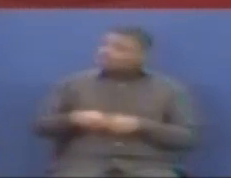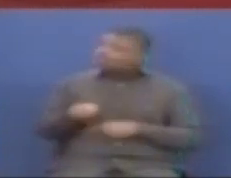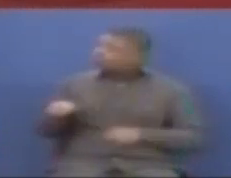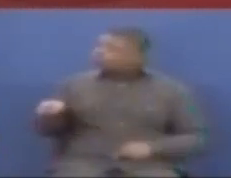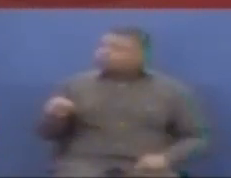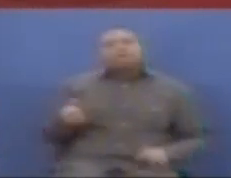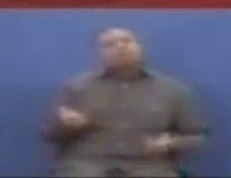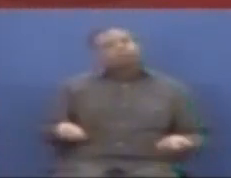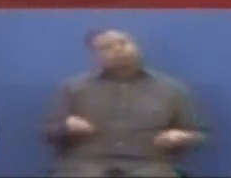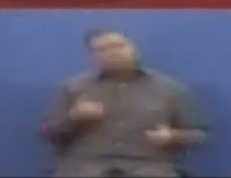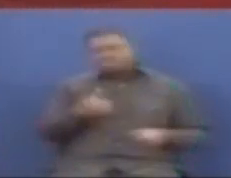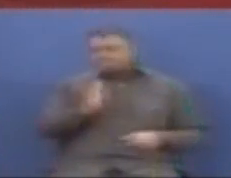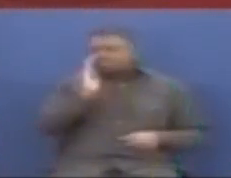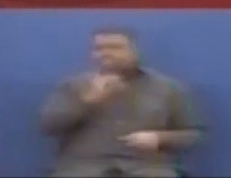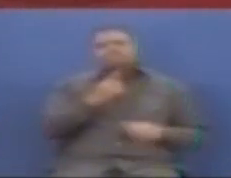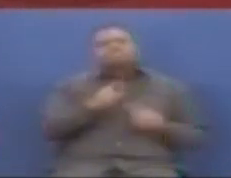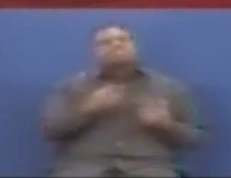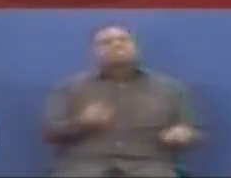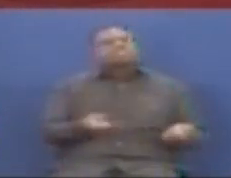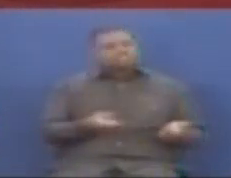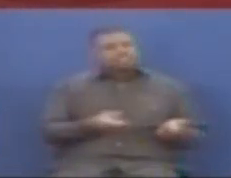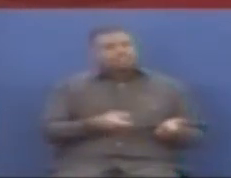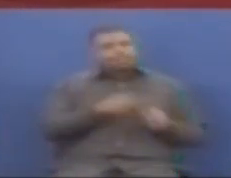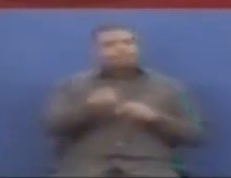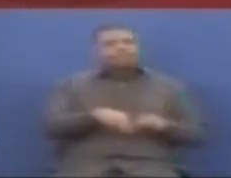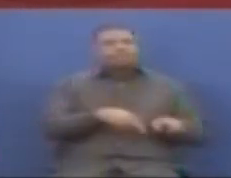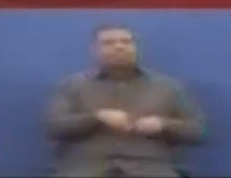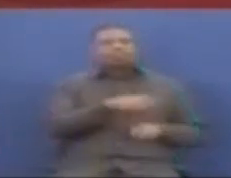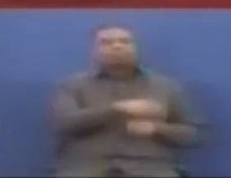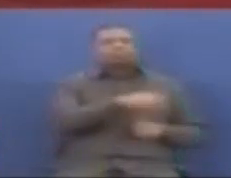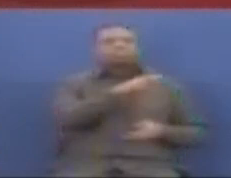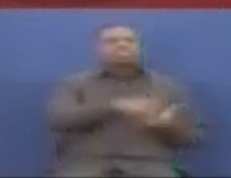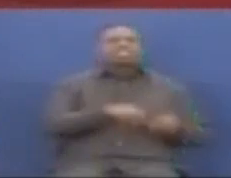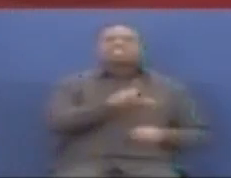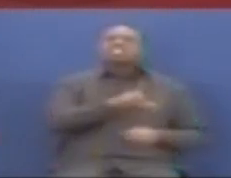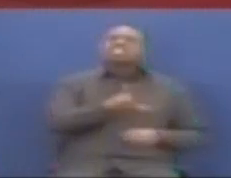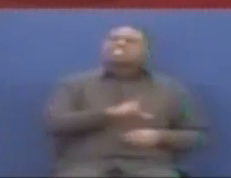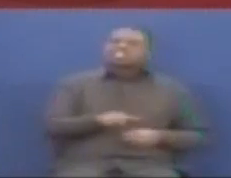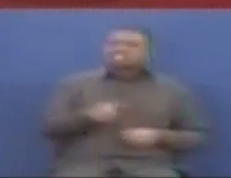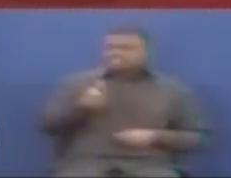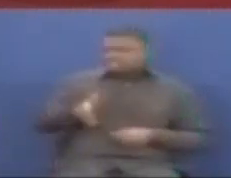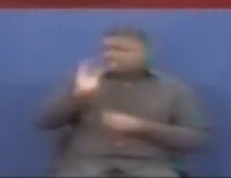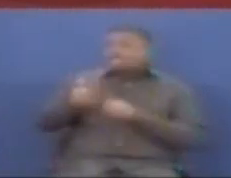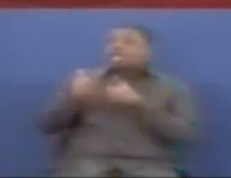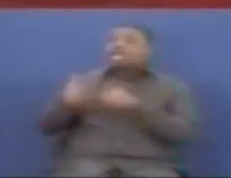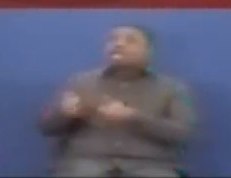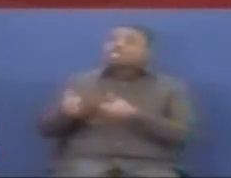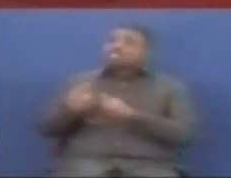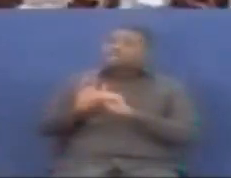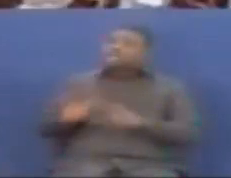kujua commitment ya serikali, ni lini mkataba huu utasainiwa ambapo serikali imeshahidi kwa wananchi wa Monduli.